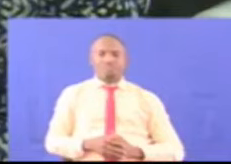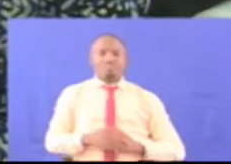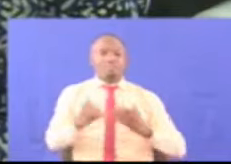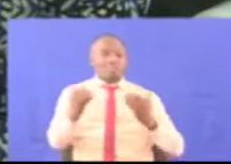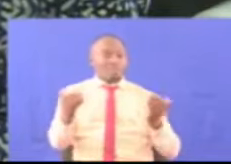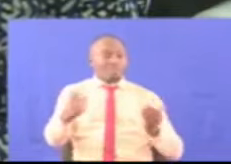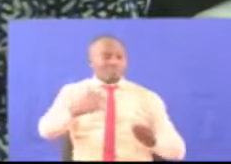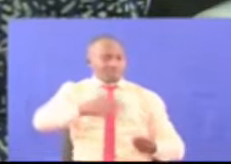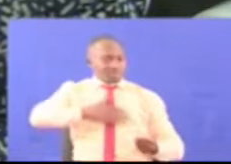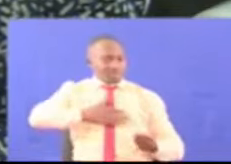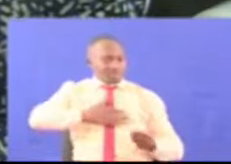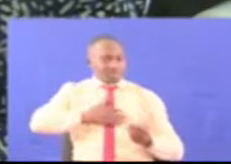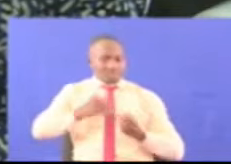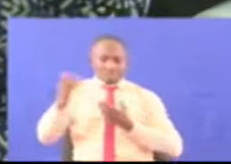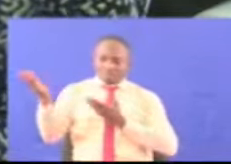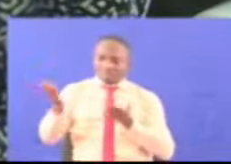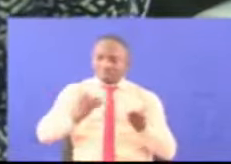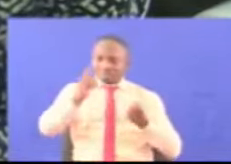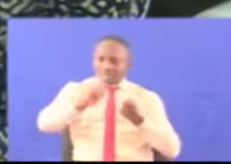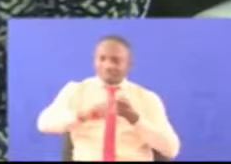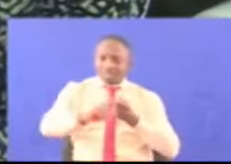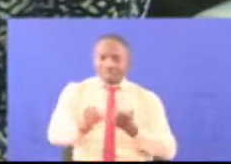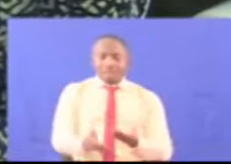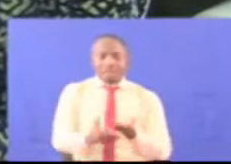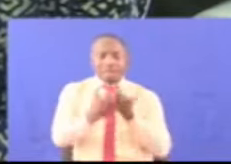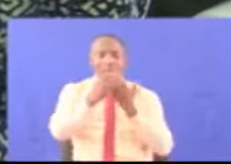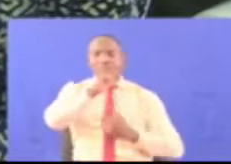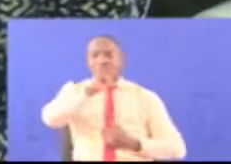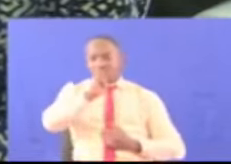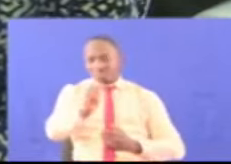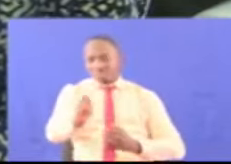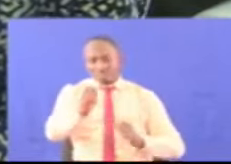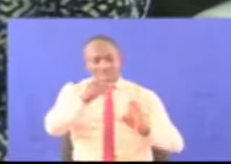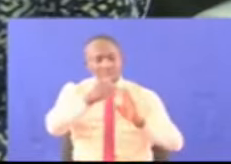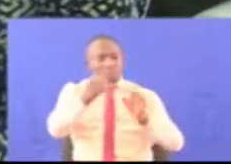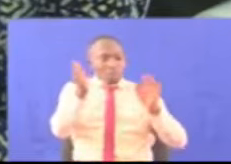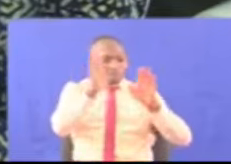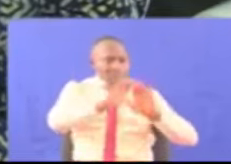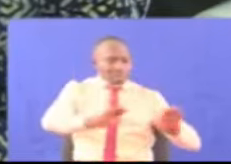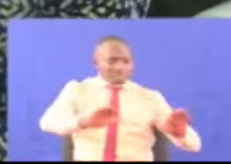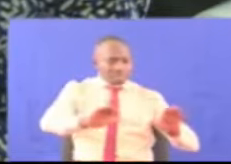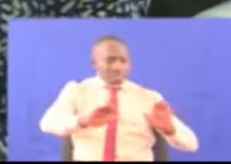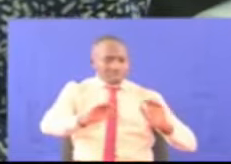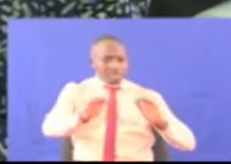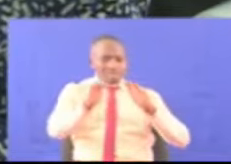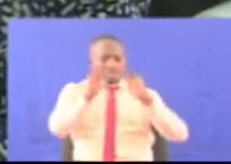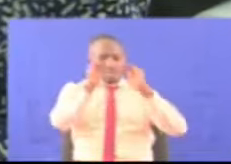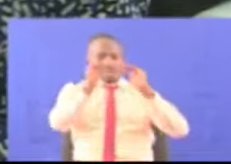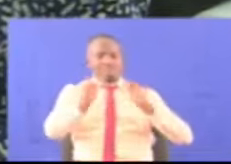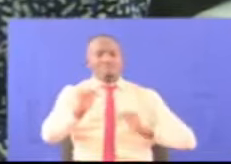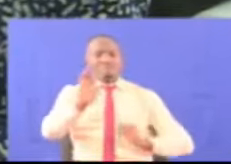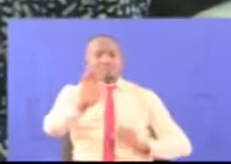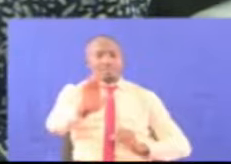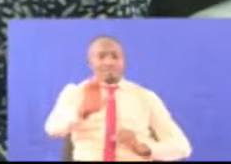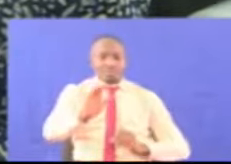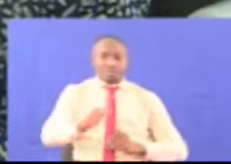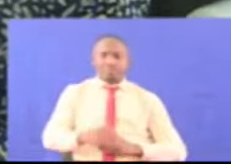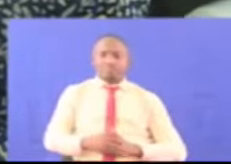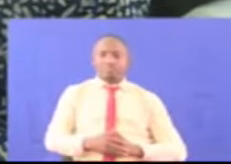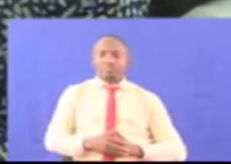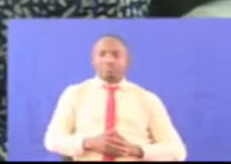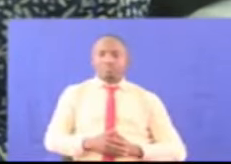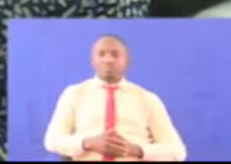Asante sana. Ninaomba nimwalike tena Naibu Spika ili aweze kumalizia protokoli yake iliyokuwa imesalia.